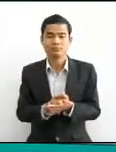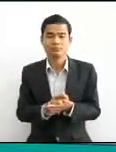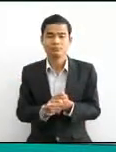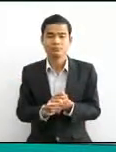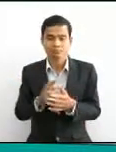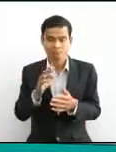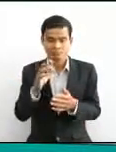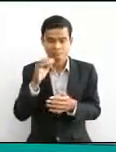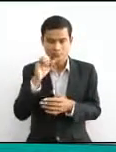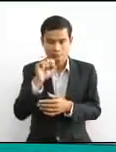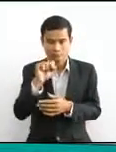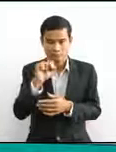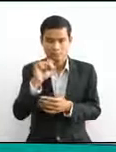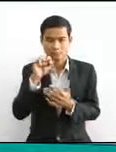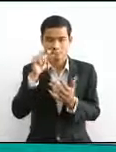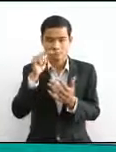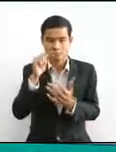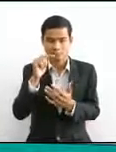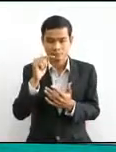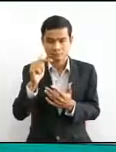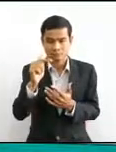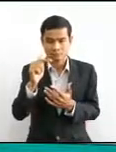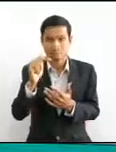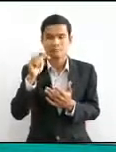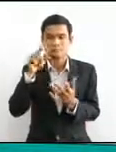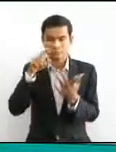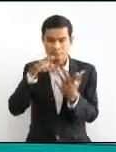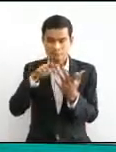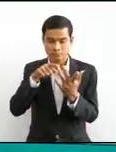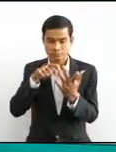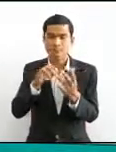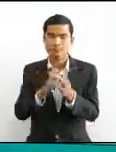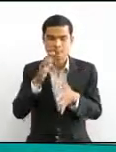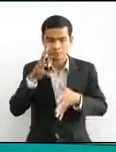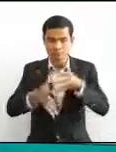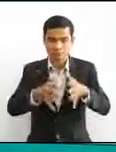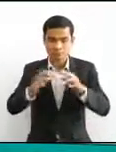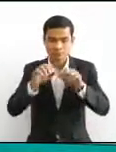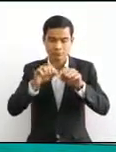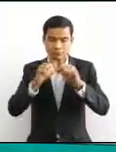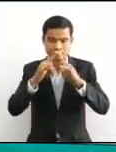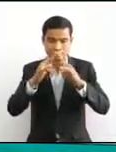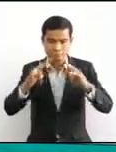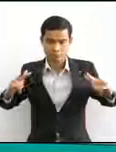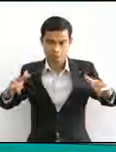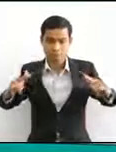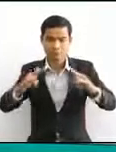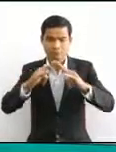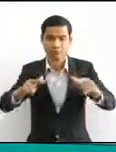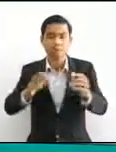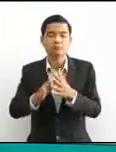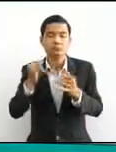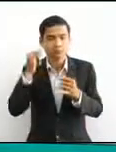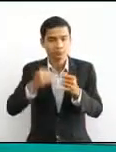to nừng ngỡ tong bần tọ muối tong cha à lấy nếp chiên trong cào ấy